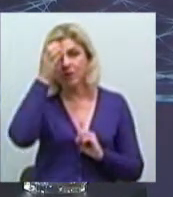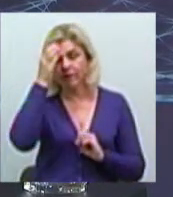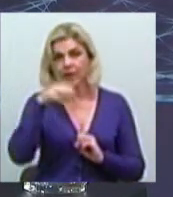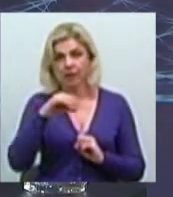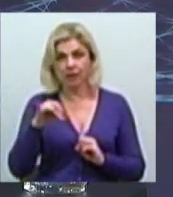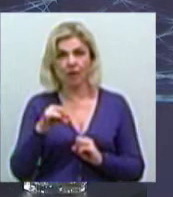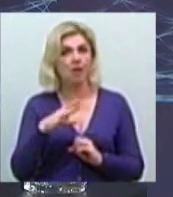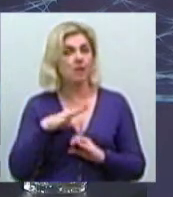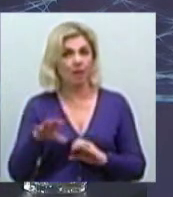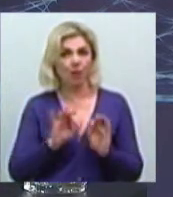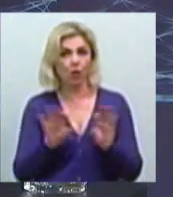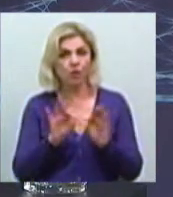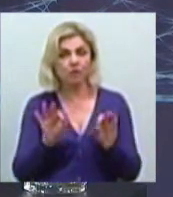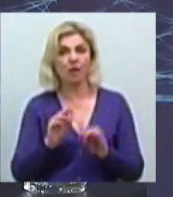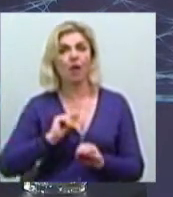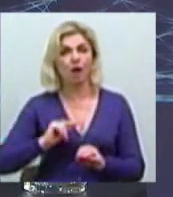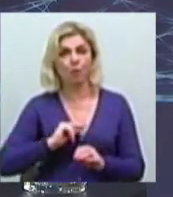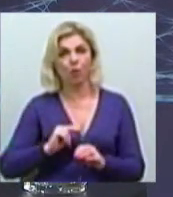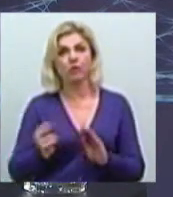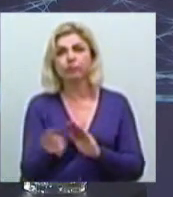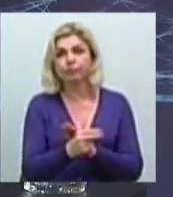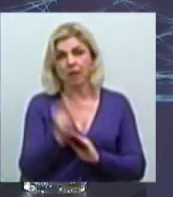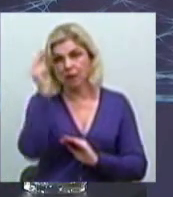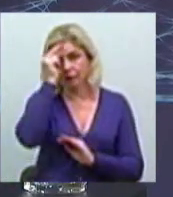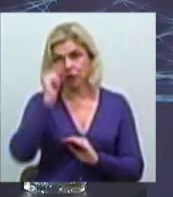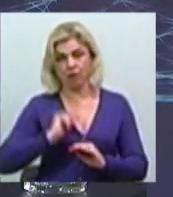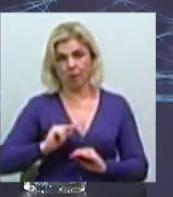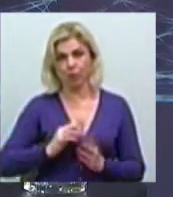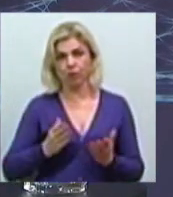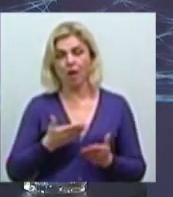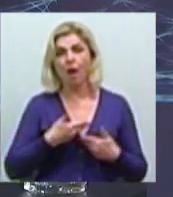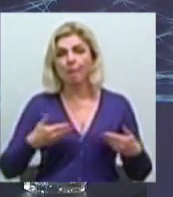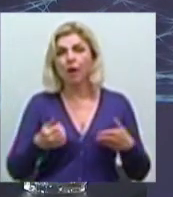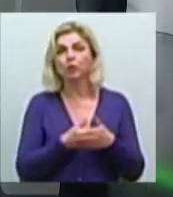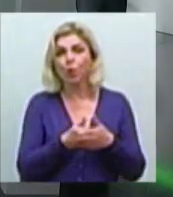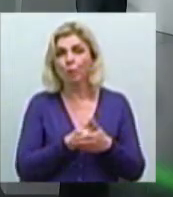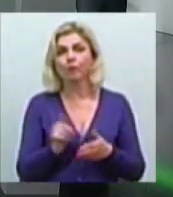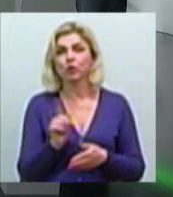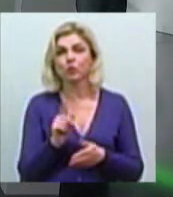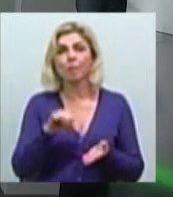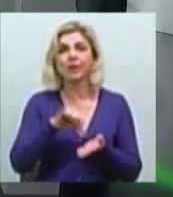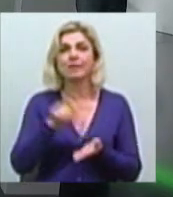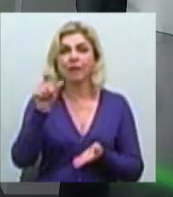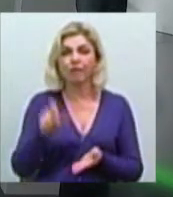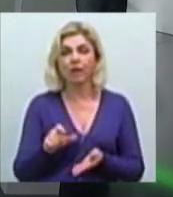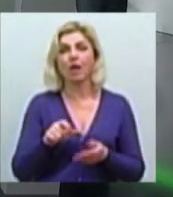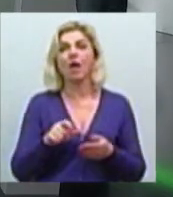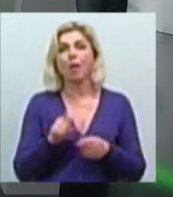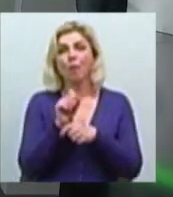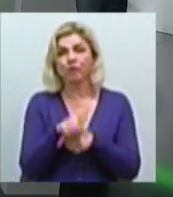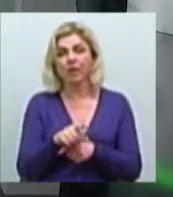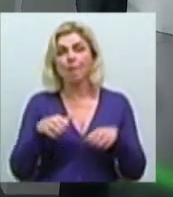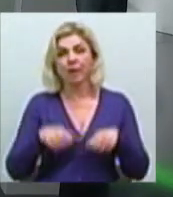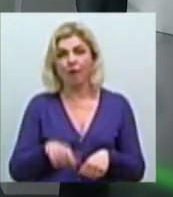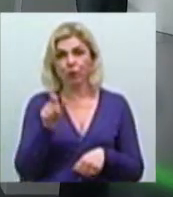вело роз'яснювальної роботи, навчальної роботи. Ми добилися того, що представник уповноваженої з прав людини в